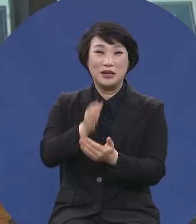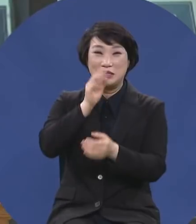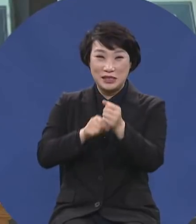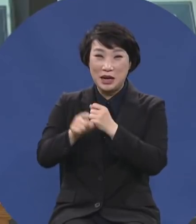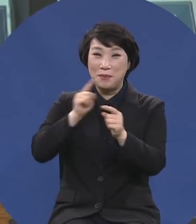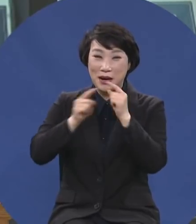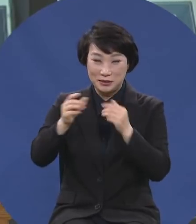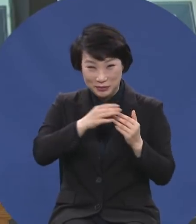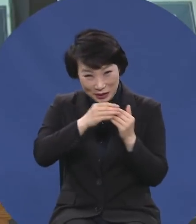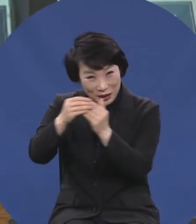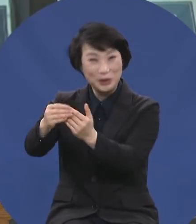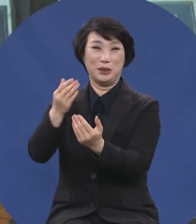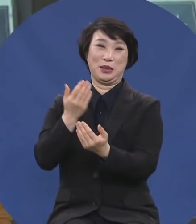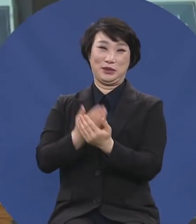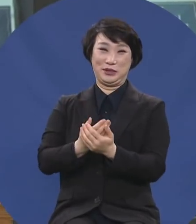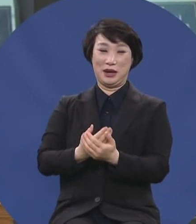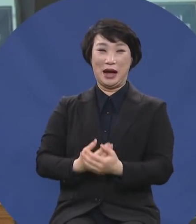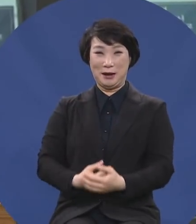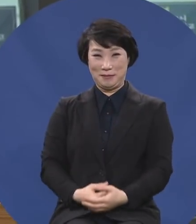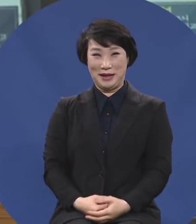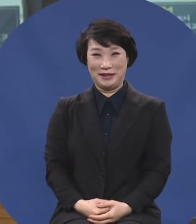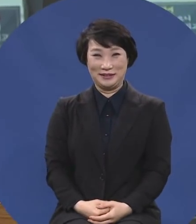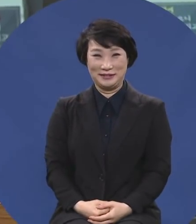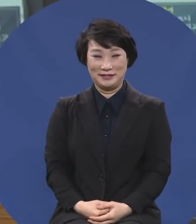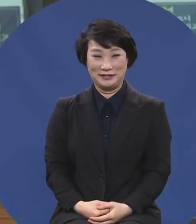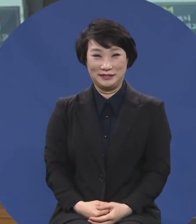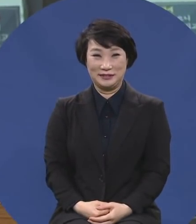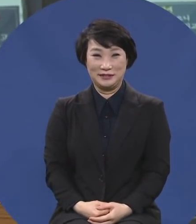진리의 말씀으로 운영해 주시옵소서.